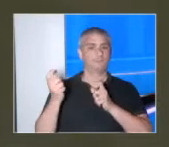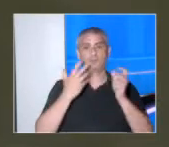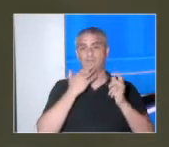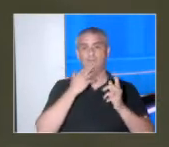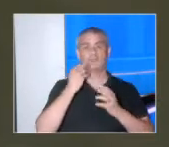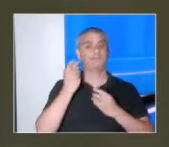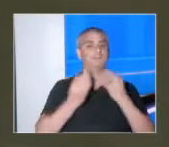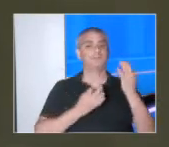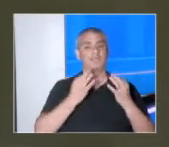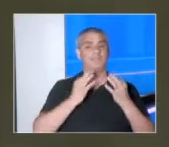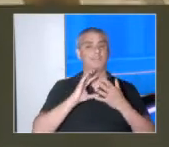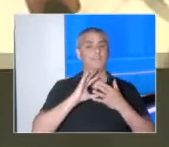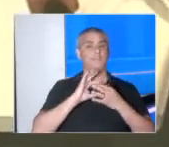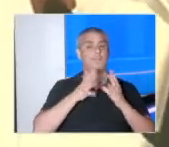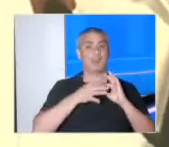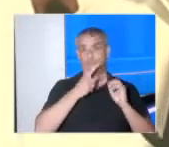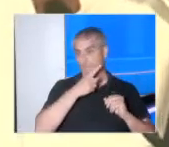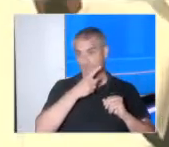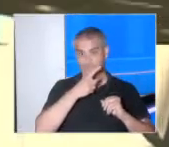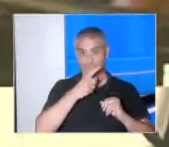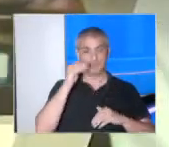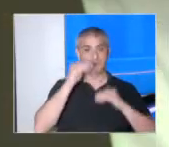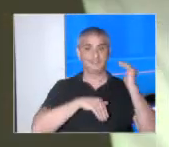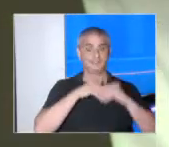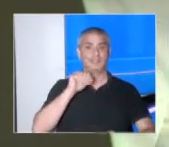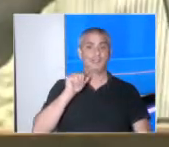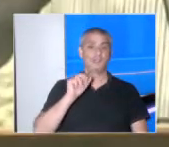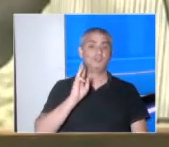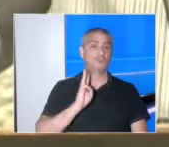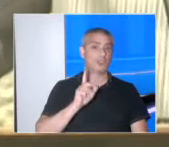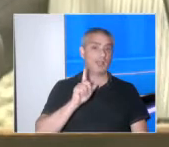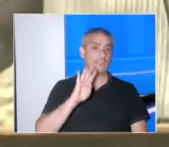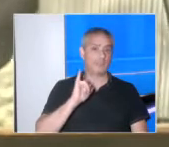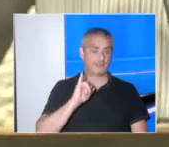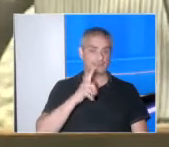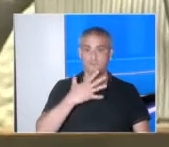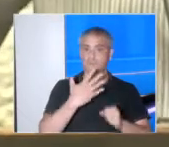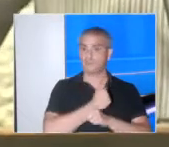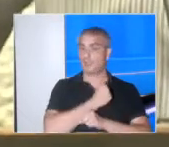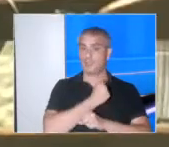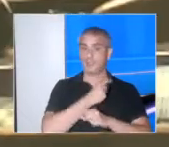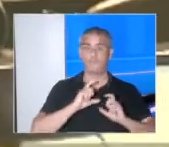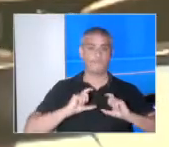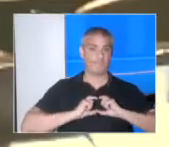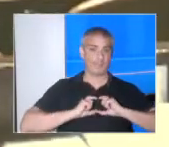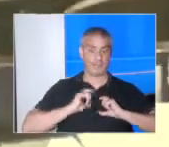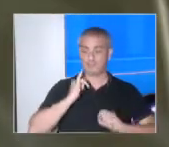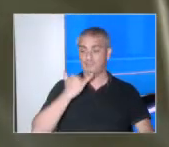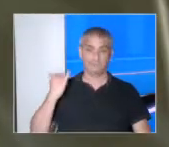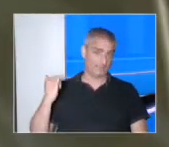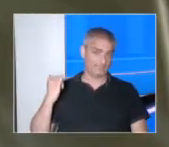הישראלית למשחקים הפארלימפיים בטוקיו. השחיין אייד שלבי זכה במדליית